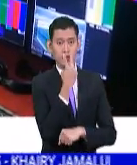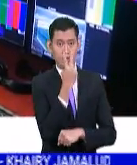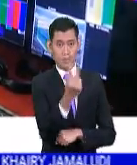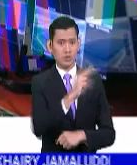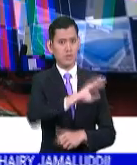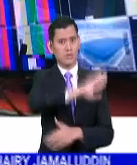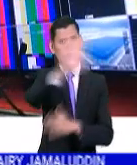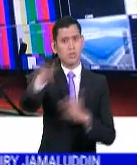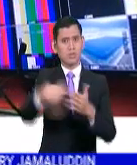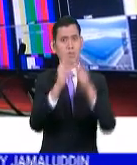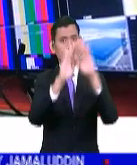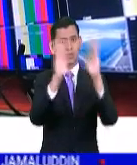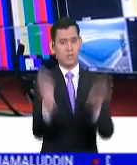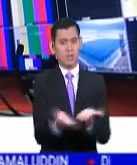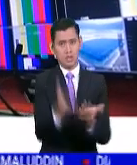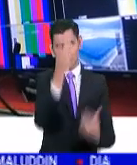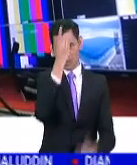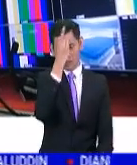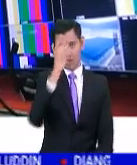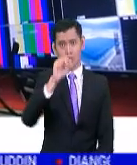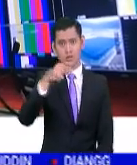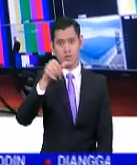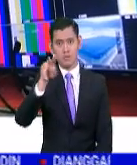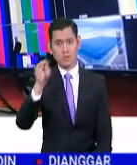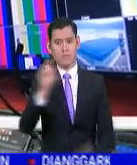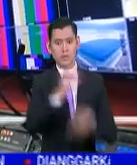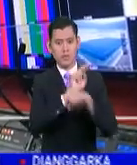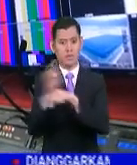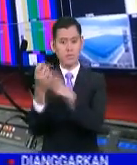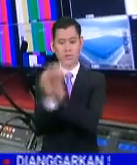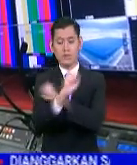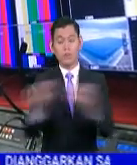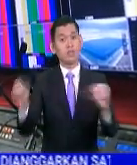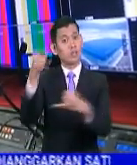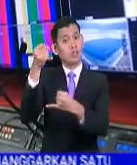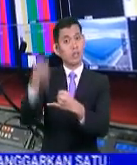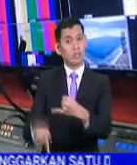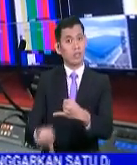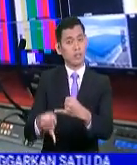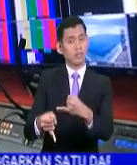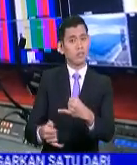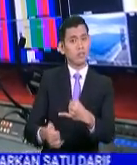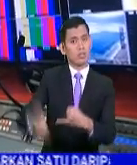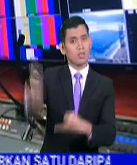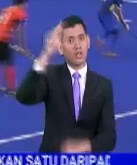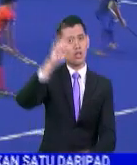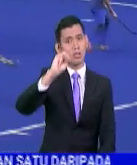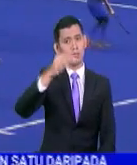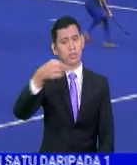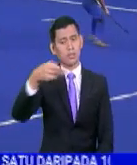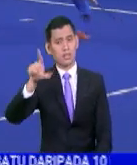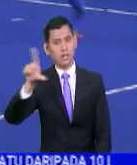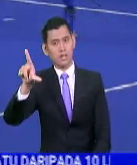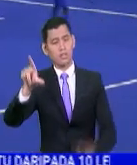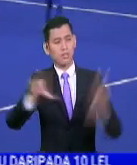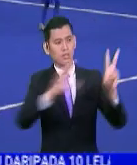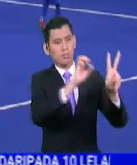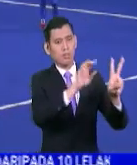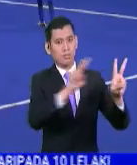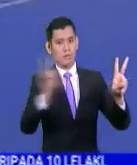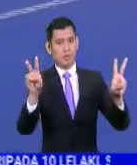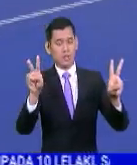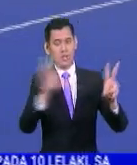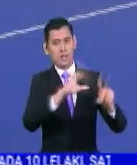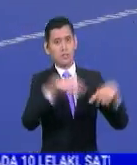dunia Dato seri Subhan berkata demikian selepas meninjau persiapan akhir kejohanan msl 2022 pagi tadi pada